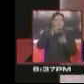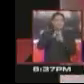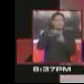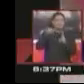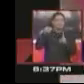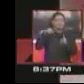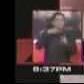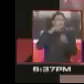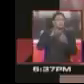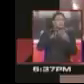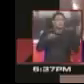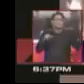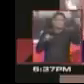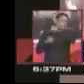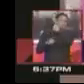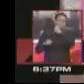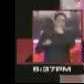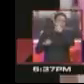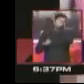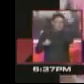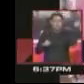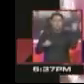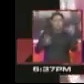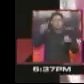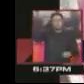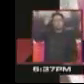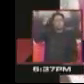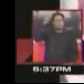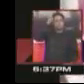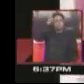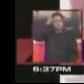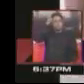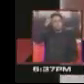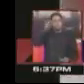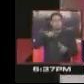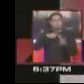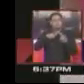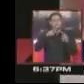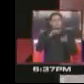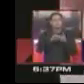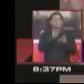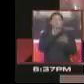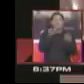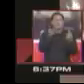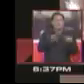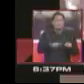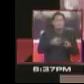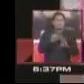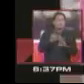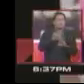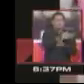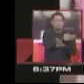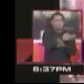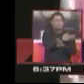ang kanyang kaliwang kamay. Ang mga eksenang ito ang mga nangyari umano bago nauwi sa